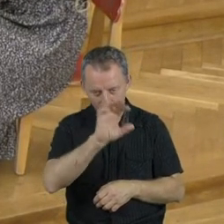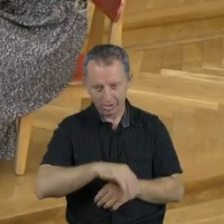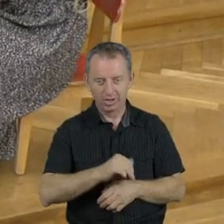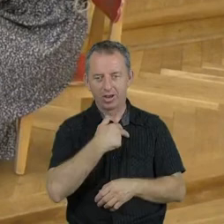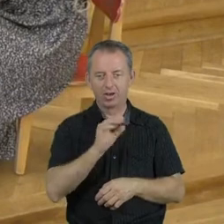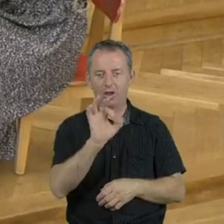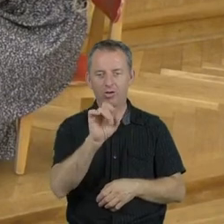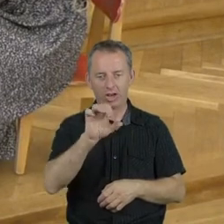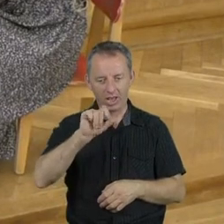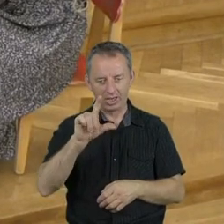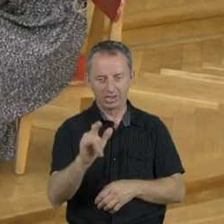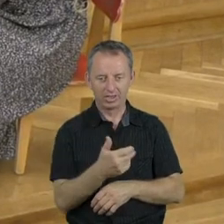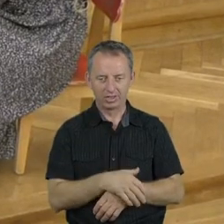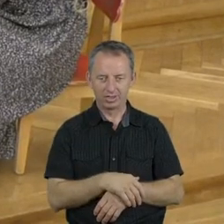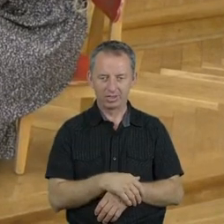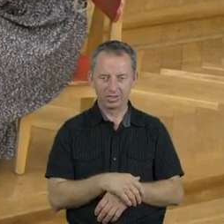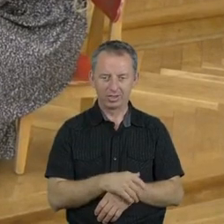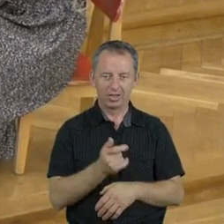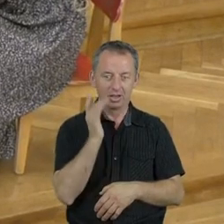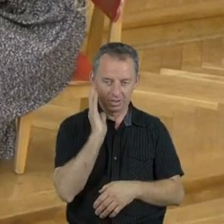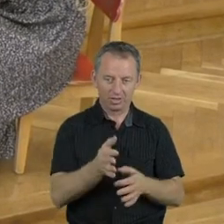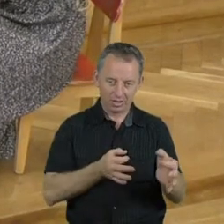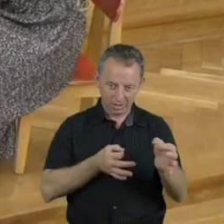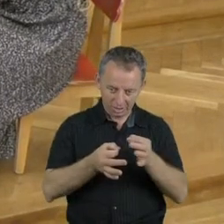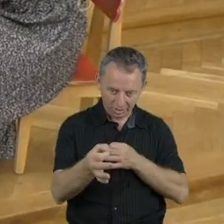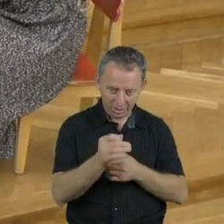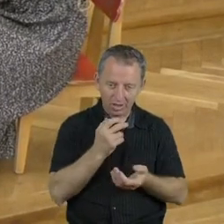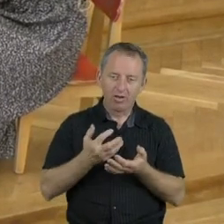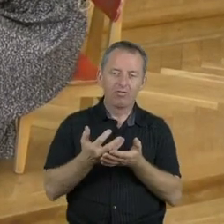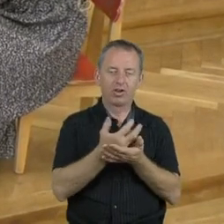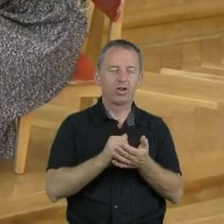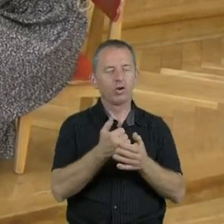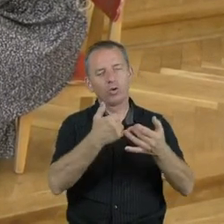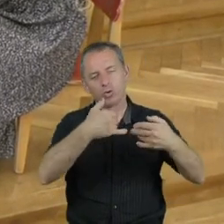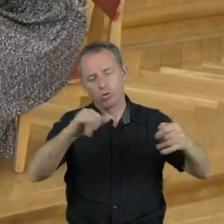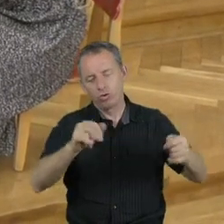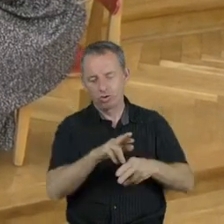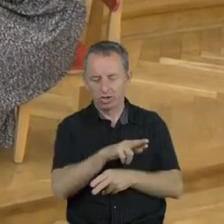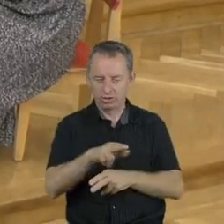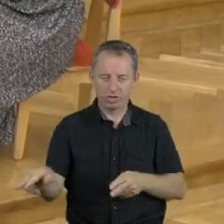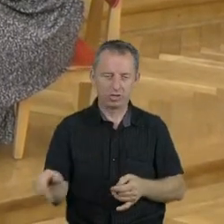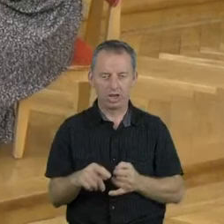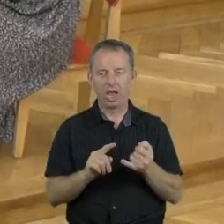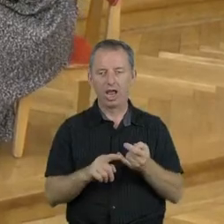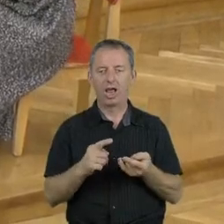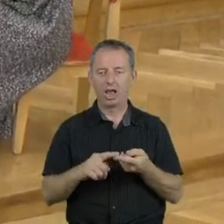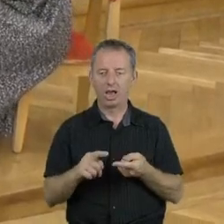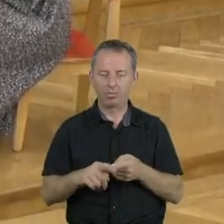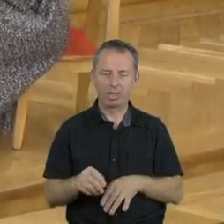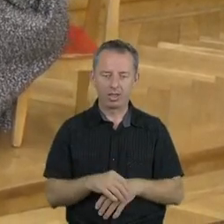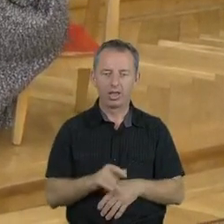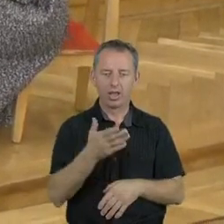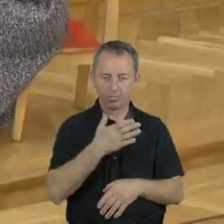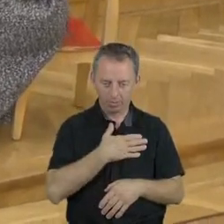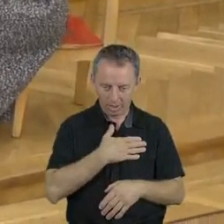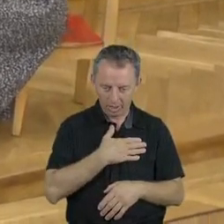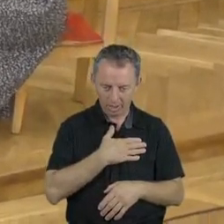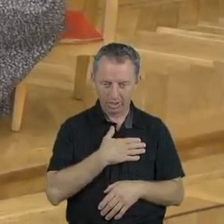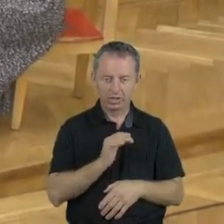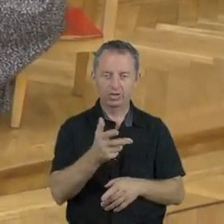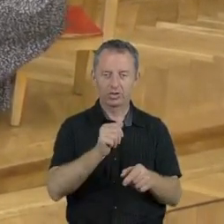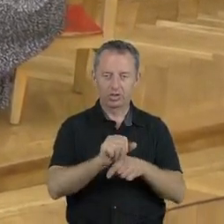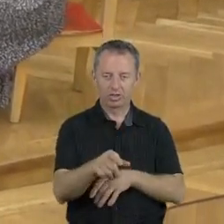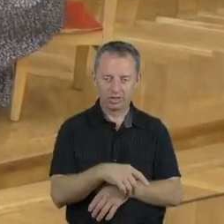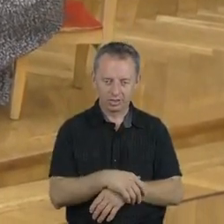online. Dzisiaj będzie historia z wykorzystaniem różnych elementów. I tutaj mamy coś. Marcel, co to